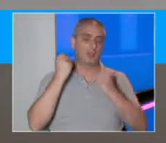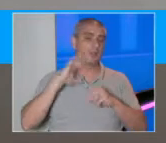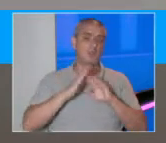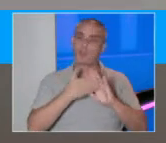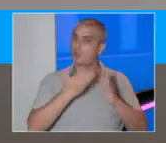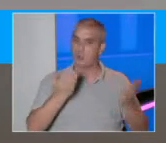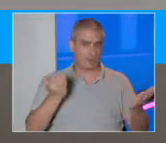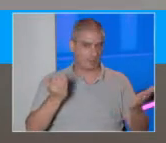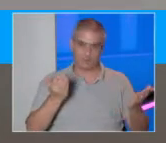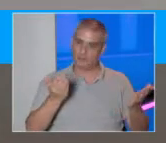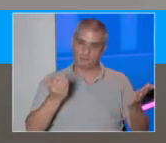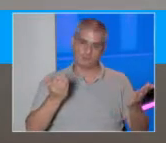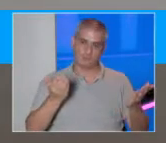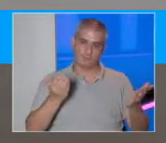השאר